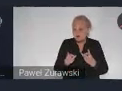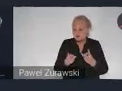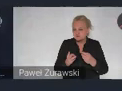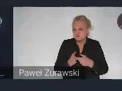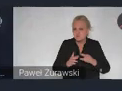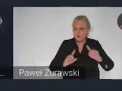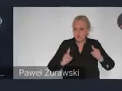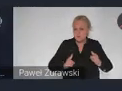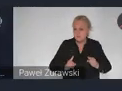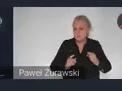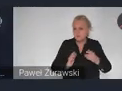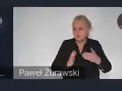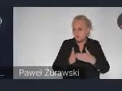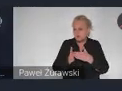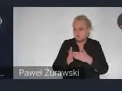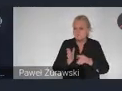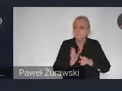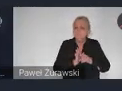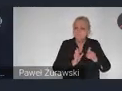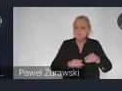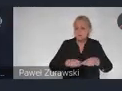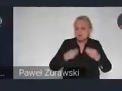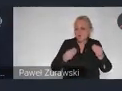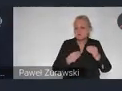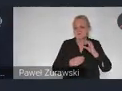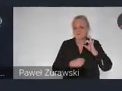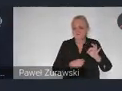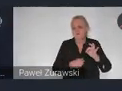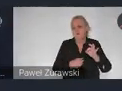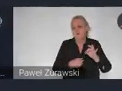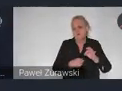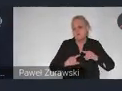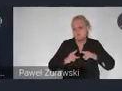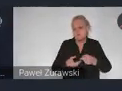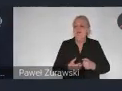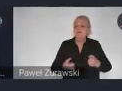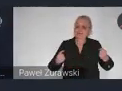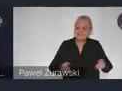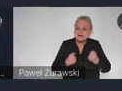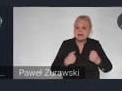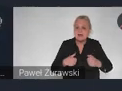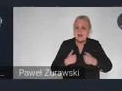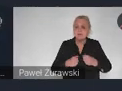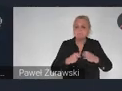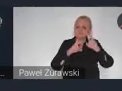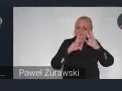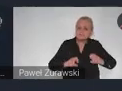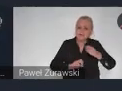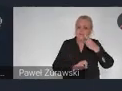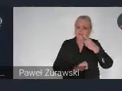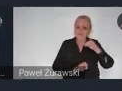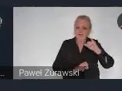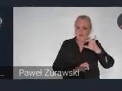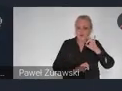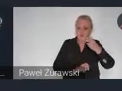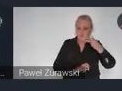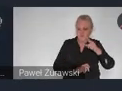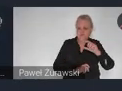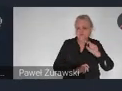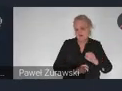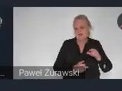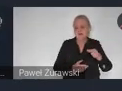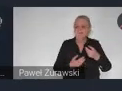ograniczenia dla rozwoju organizacji postarać się aby ta diagnoza była jak